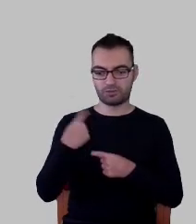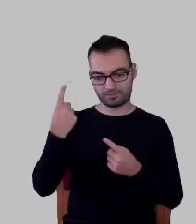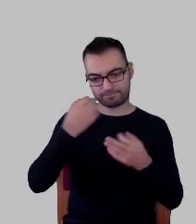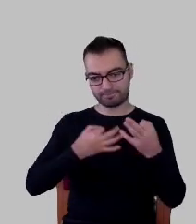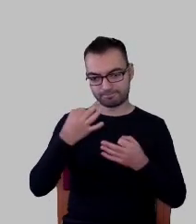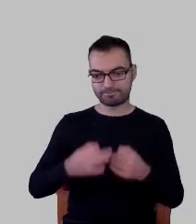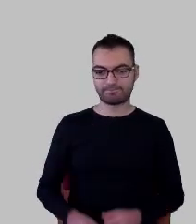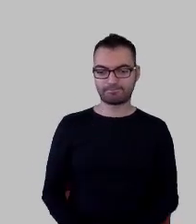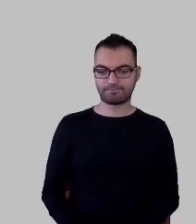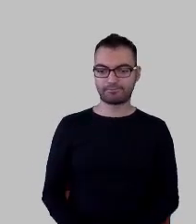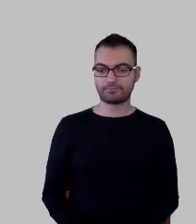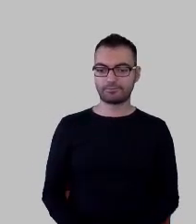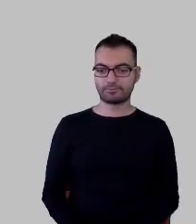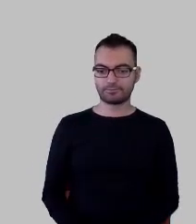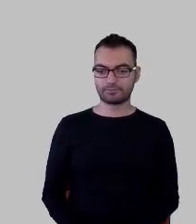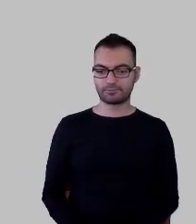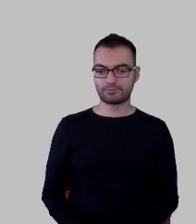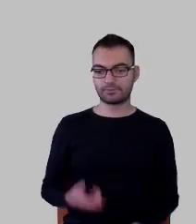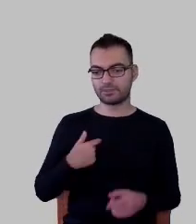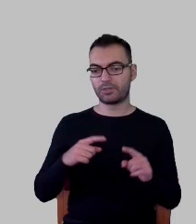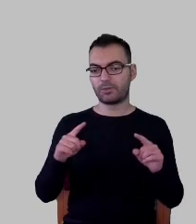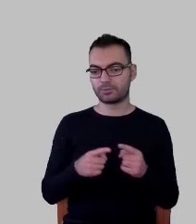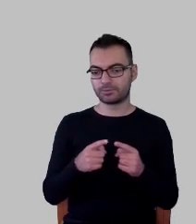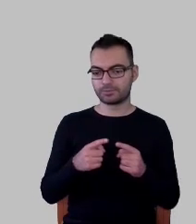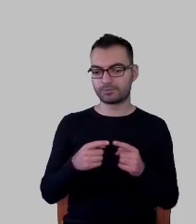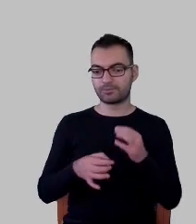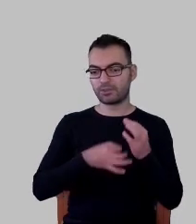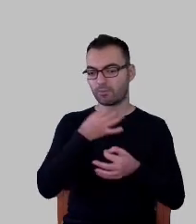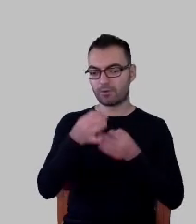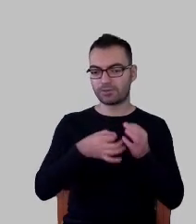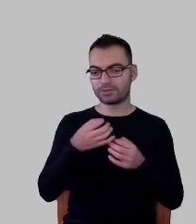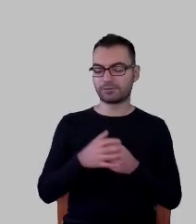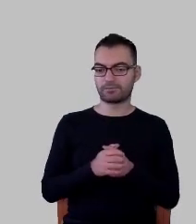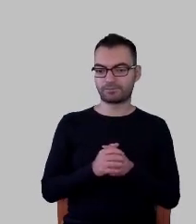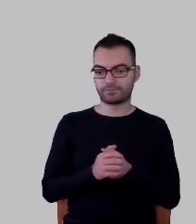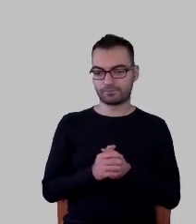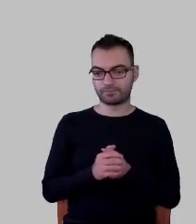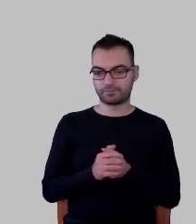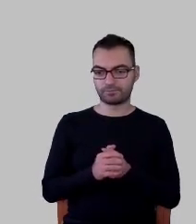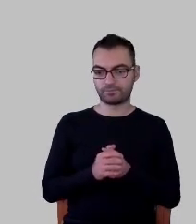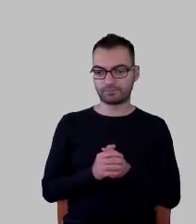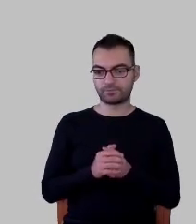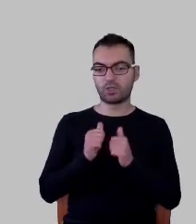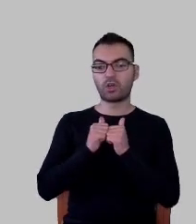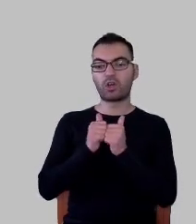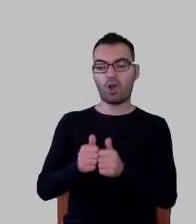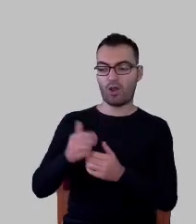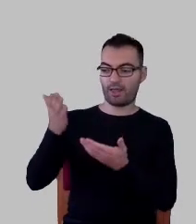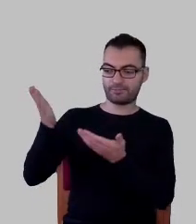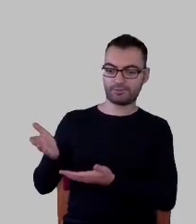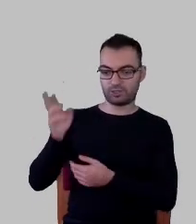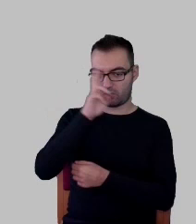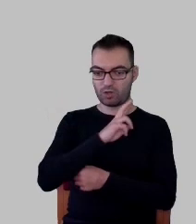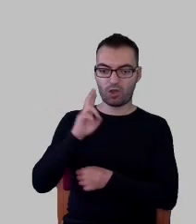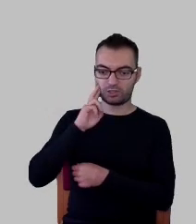zastanowimy. Troszeczkę chciałabym też Państwu powiedzieć więcej na temat roli rodziców, dostrzegając